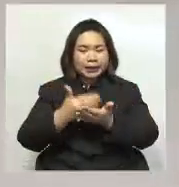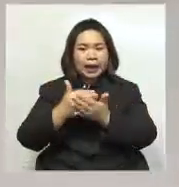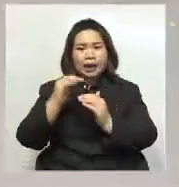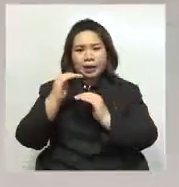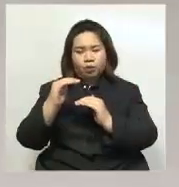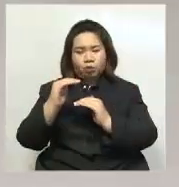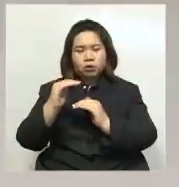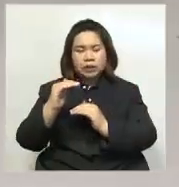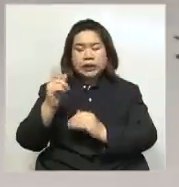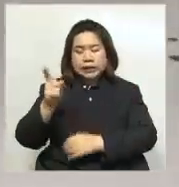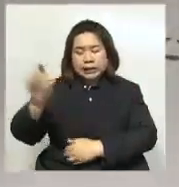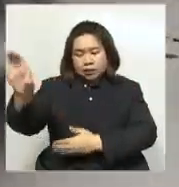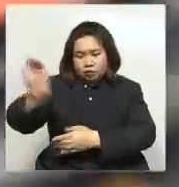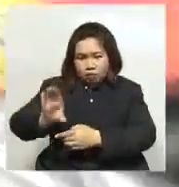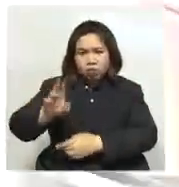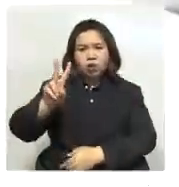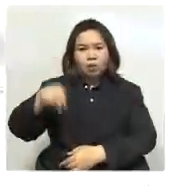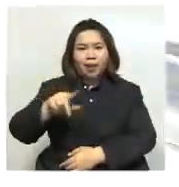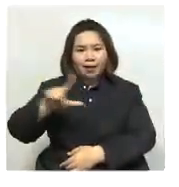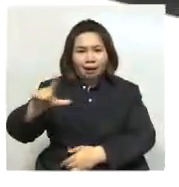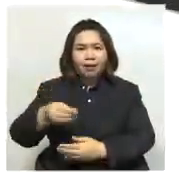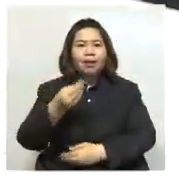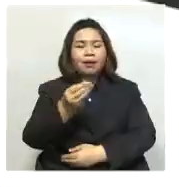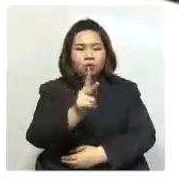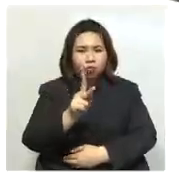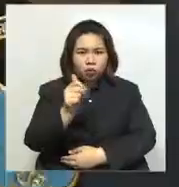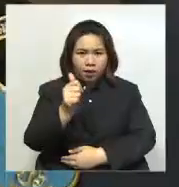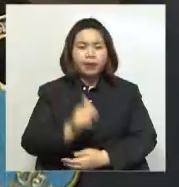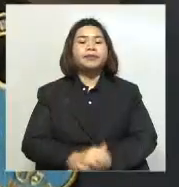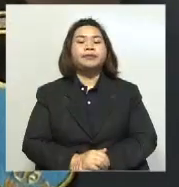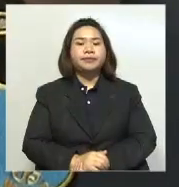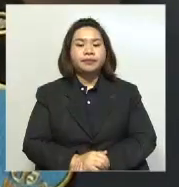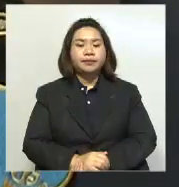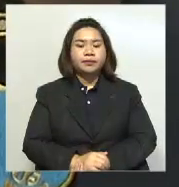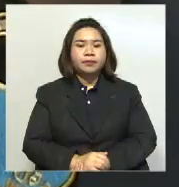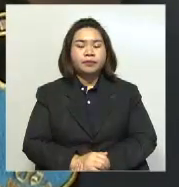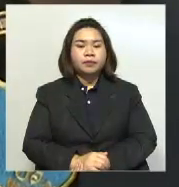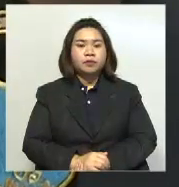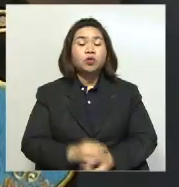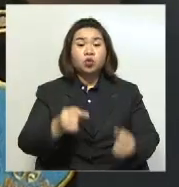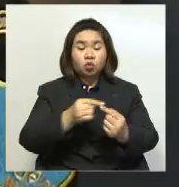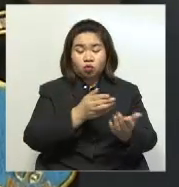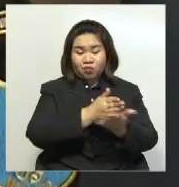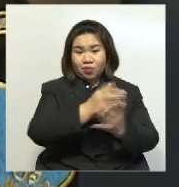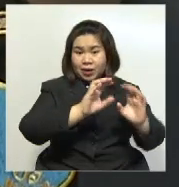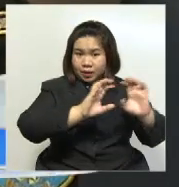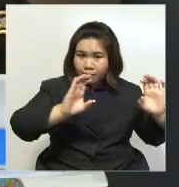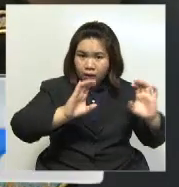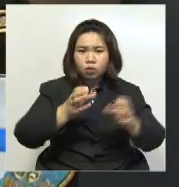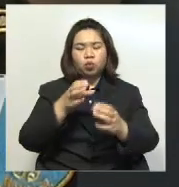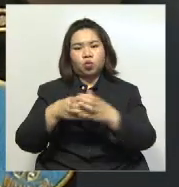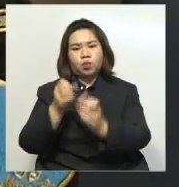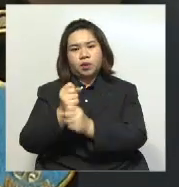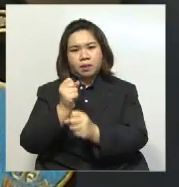ครงการ 2,000 ล้านบาทด้วยกันค ่ ะ ทางฝ่ายรัฐบาลหรือทางคณะทำงาน